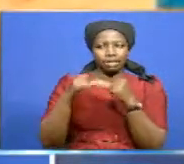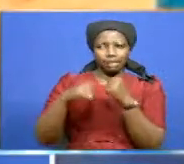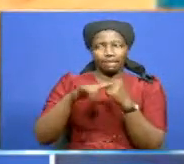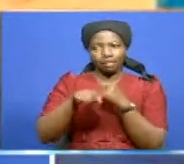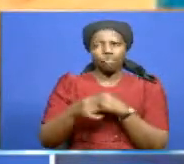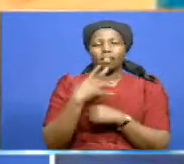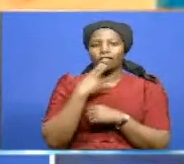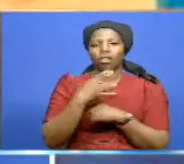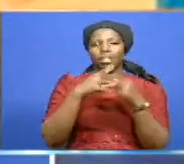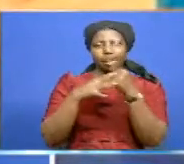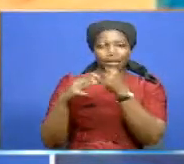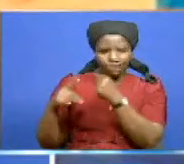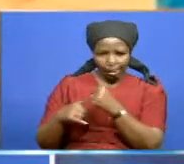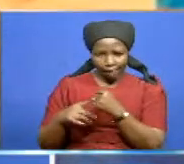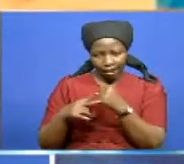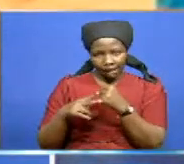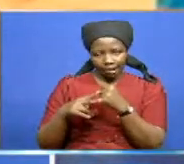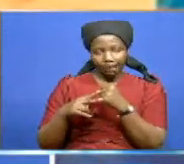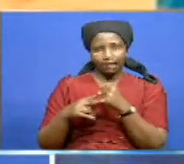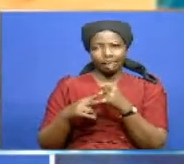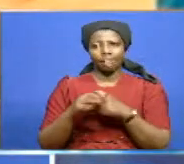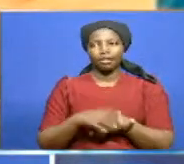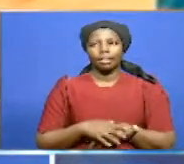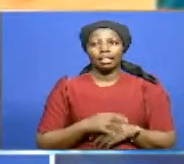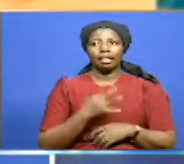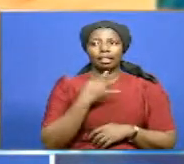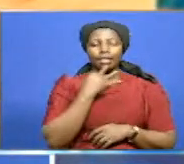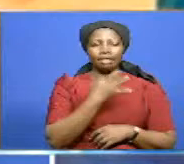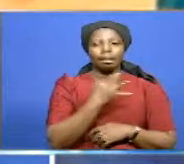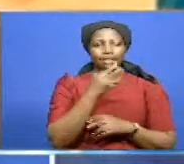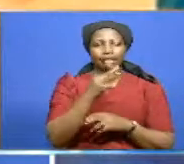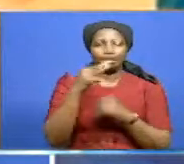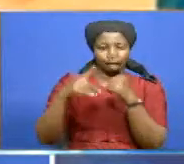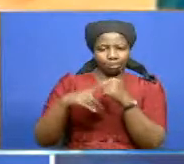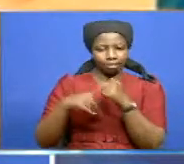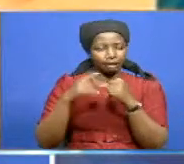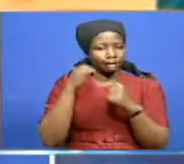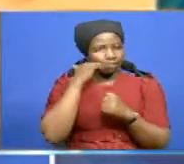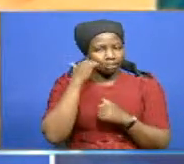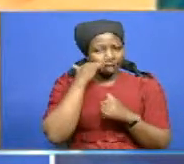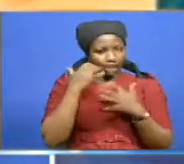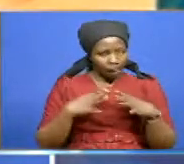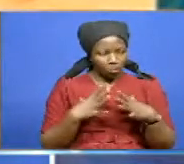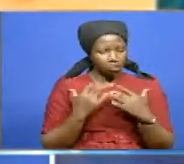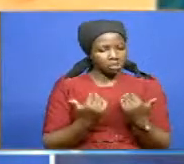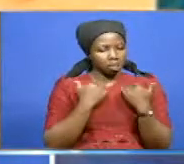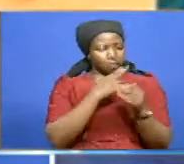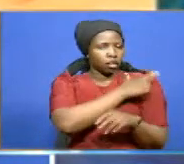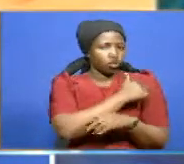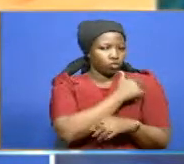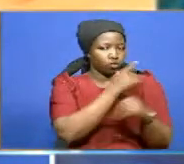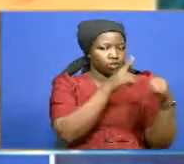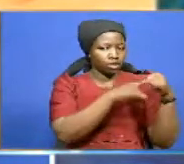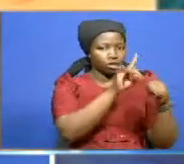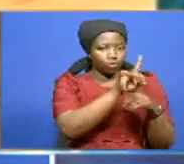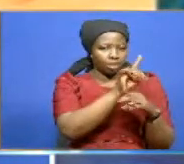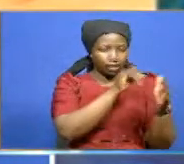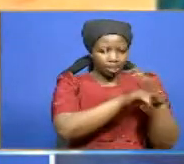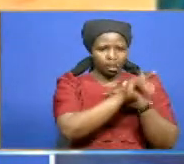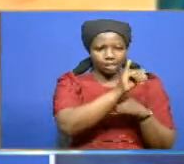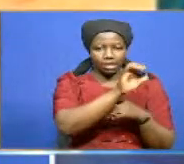1086497. Wagonjwa 336 bado wamelazwa hospitalini, 61 wakiwa kwenye vyumba vya wagonjwa